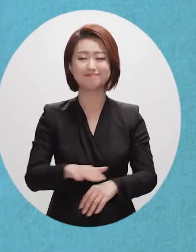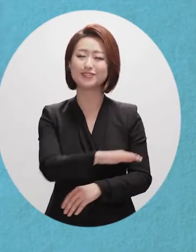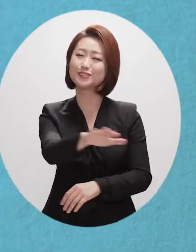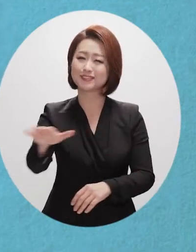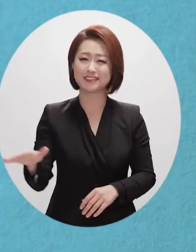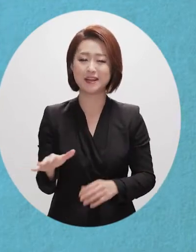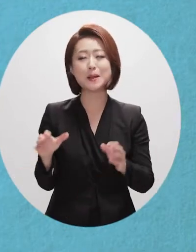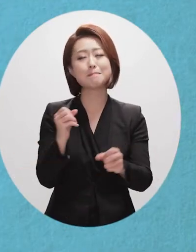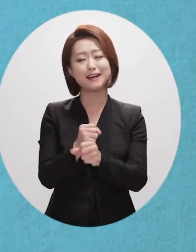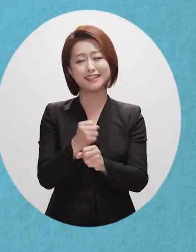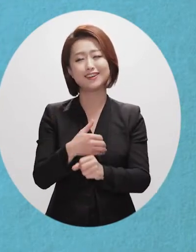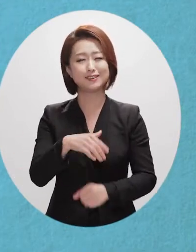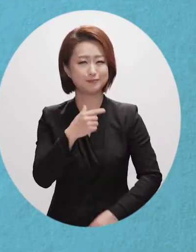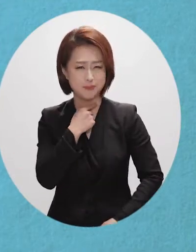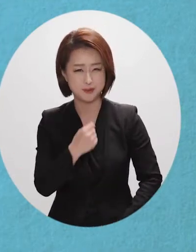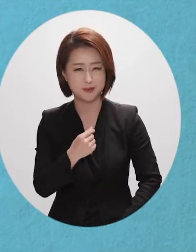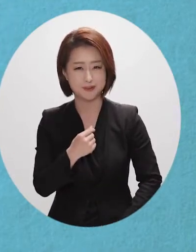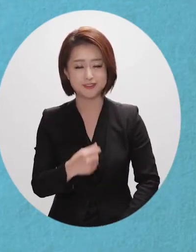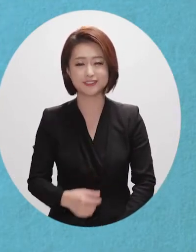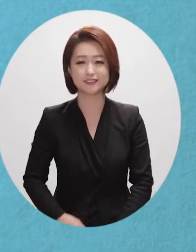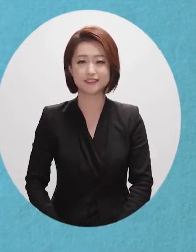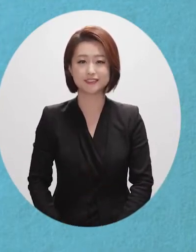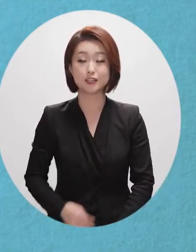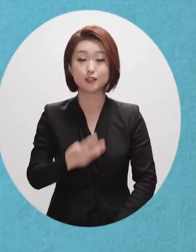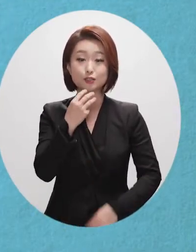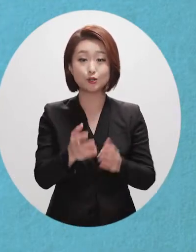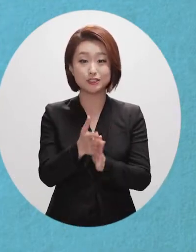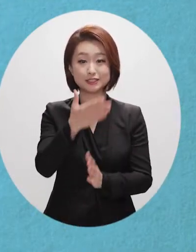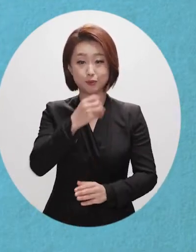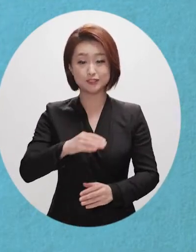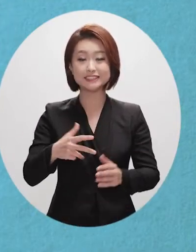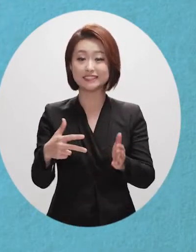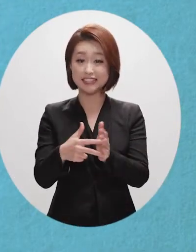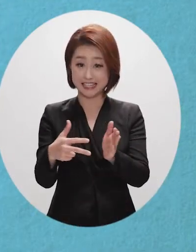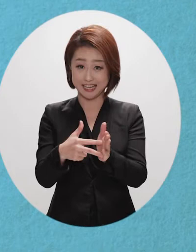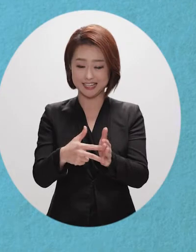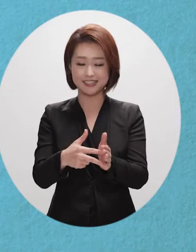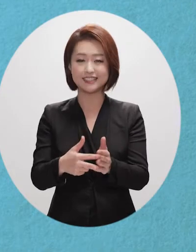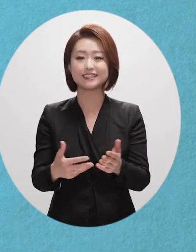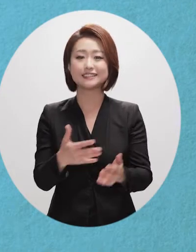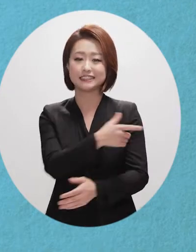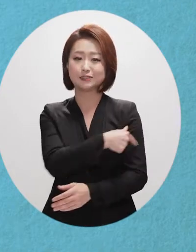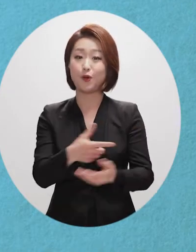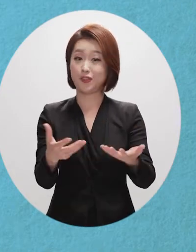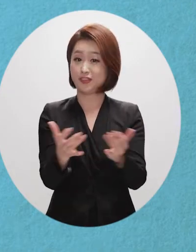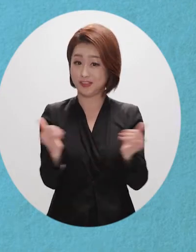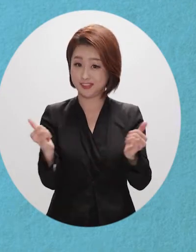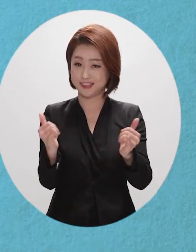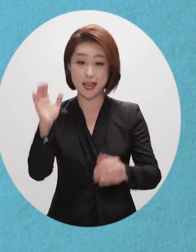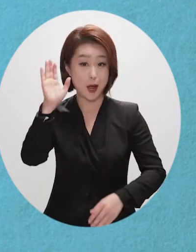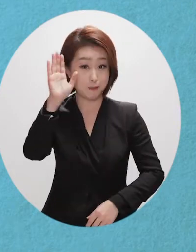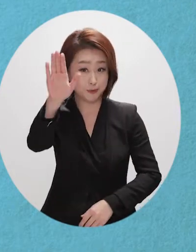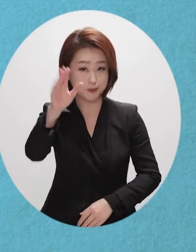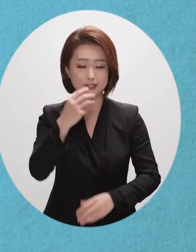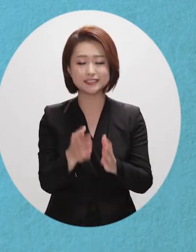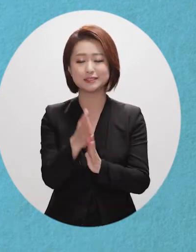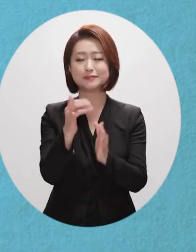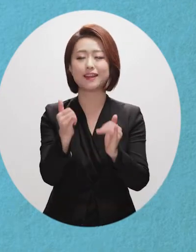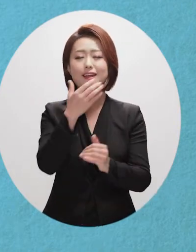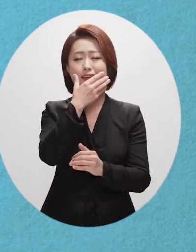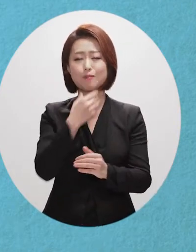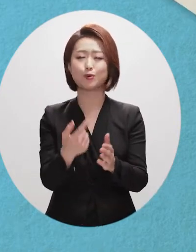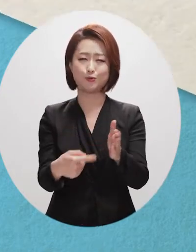지금 우리들이 만들어가고 있다는 것을 서울시복지재단 임직원들은 앞으로도